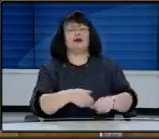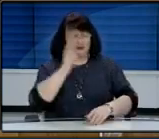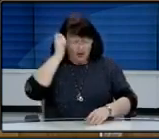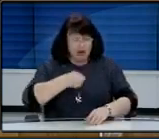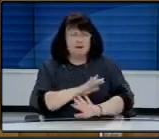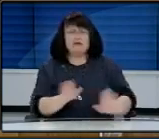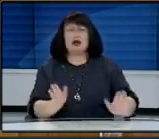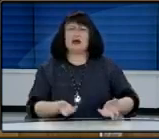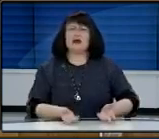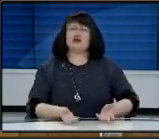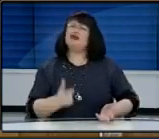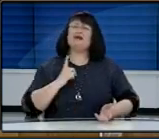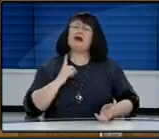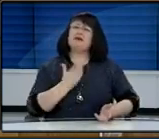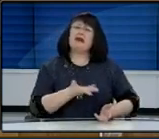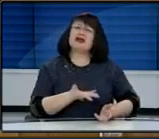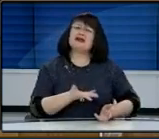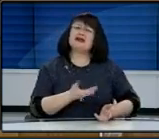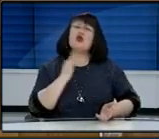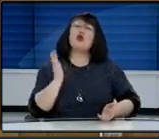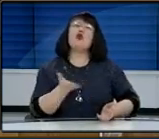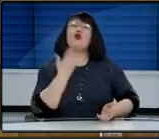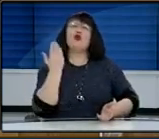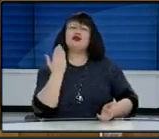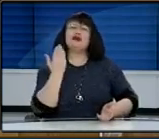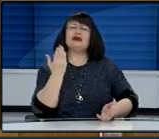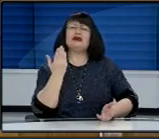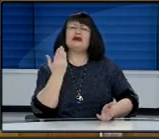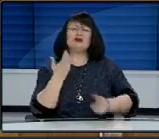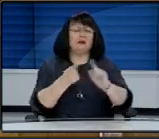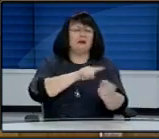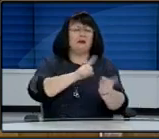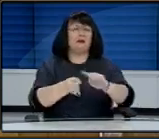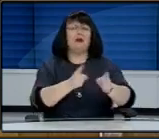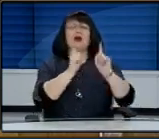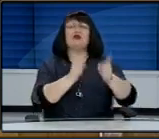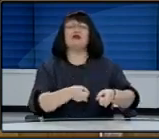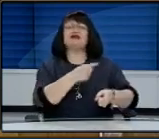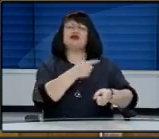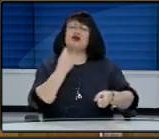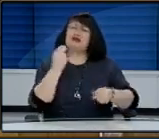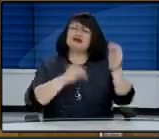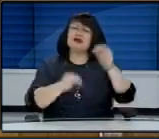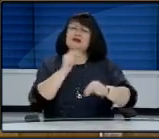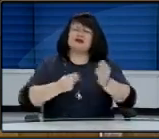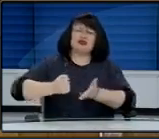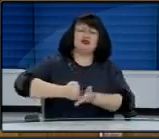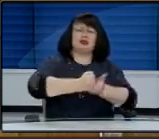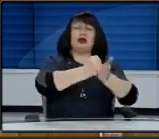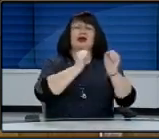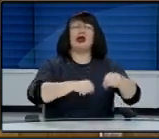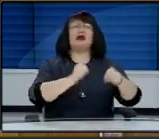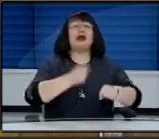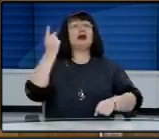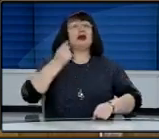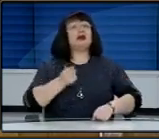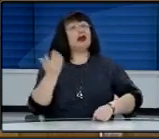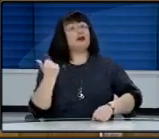περιμένετε ότι σε οποιαδήποτε μεταστροφή σας και σε οποιαδήποτε απόφασή σας, εμείς θα ψηφίζουμε και θα στηρίζουμε χωρίς κριτήρια.